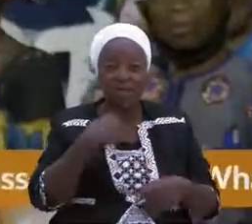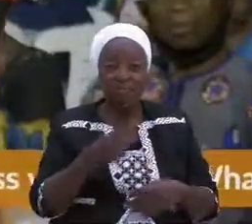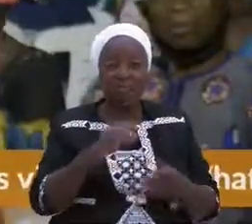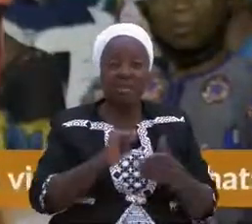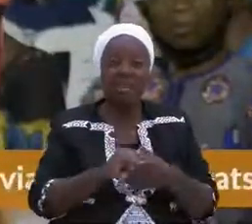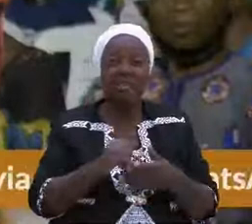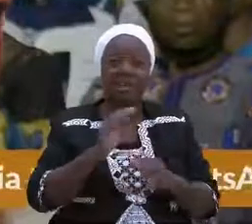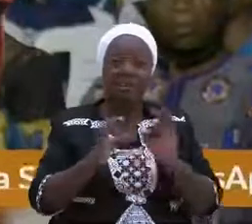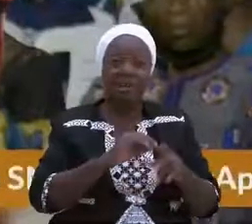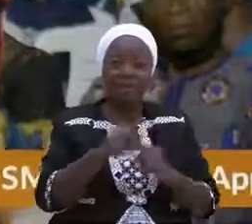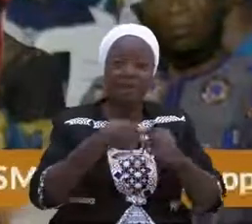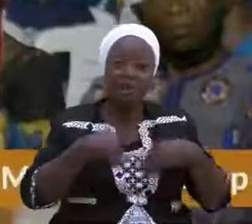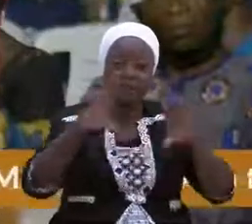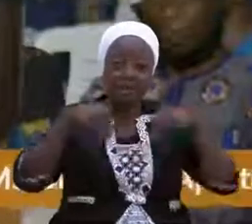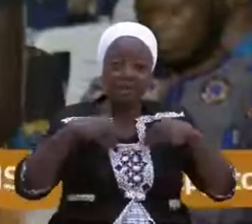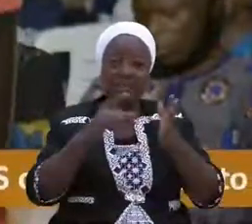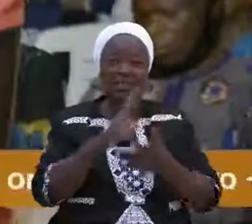Faisons-le rapidement.